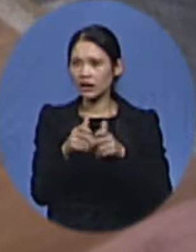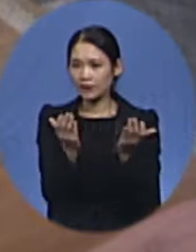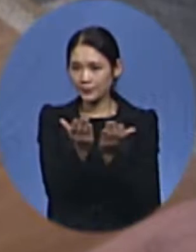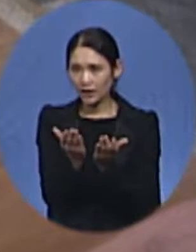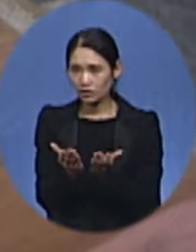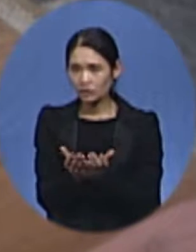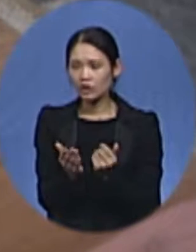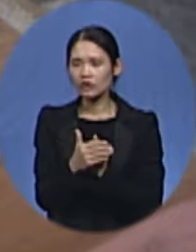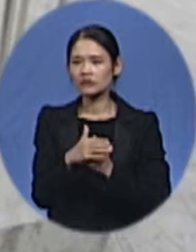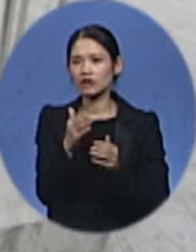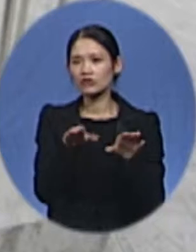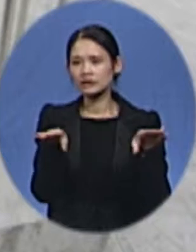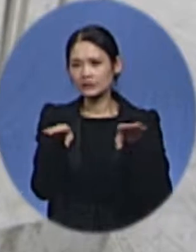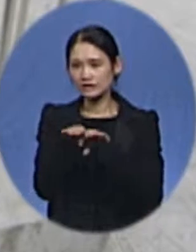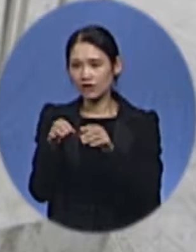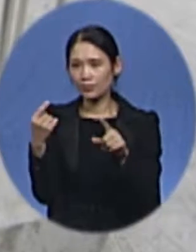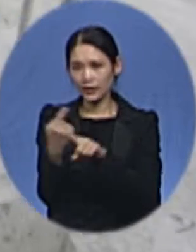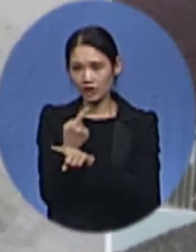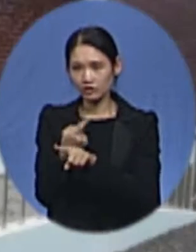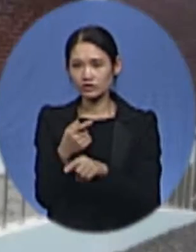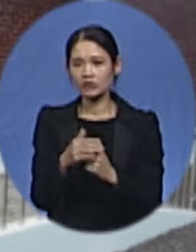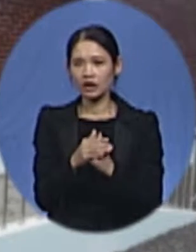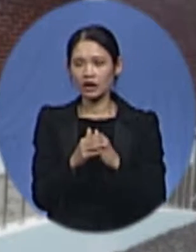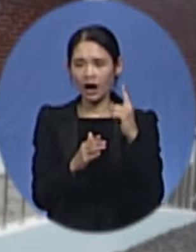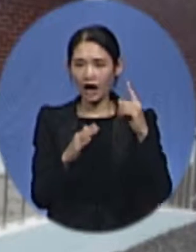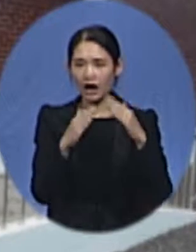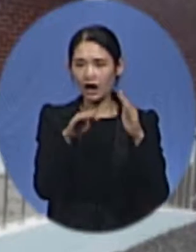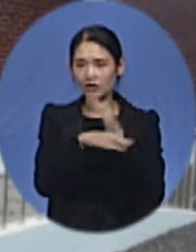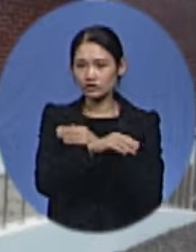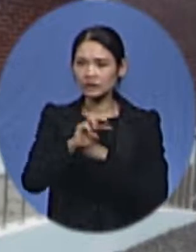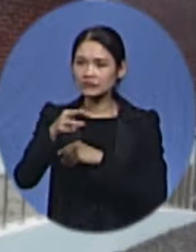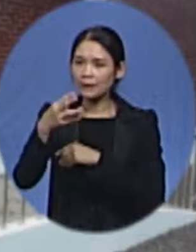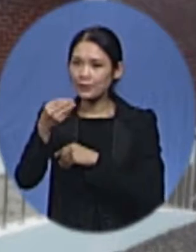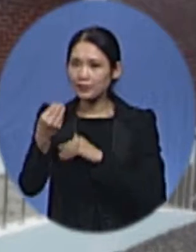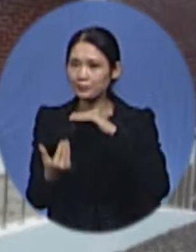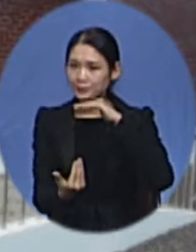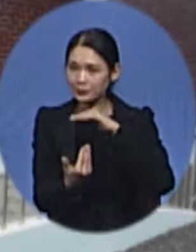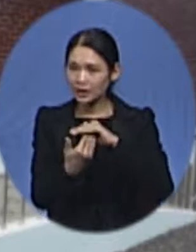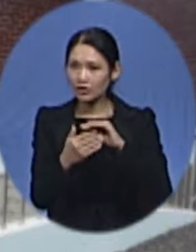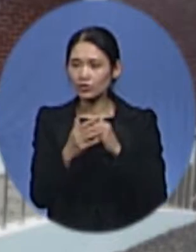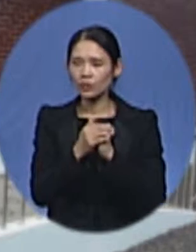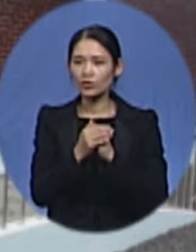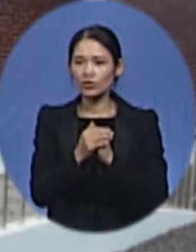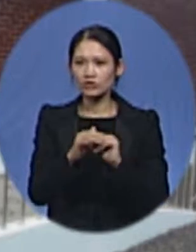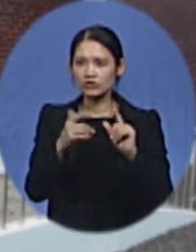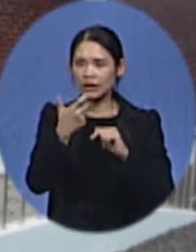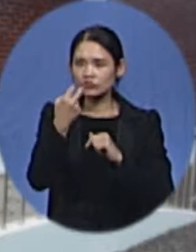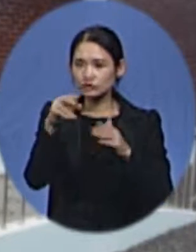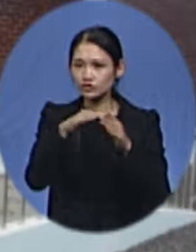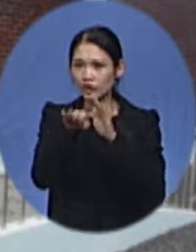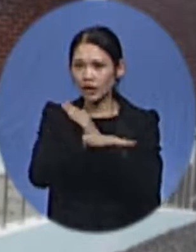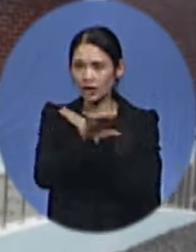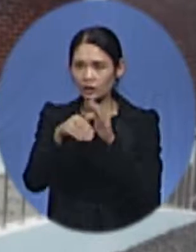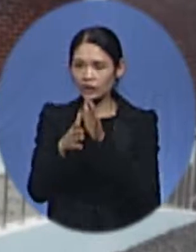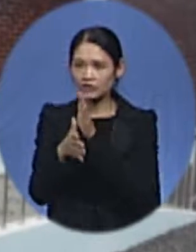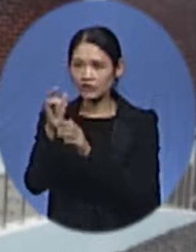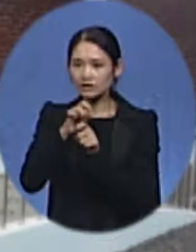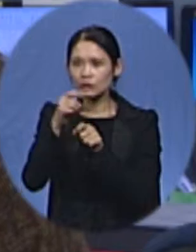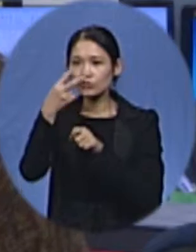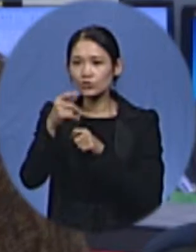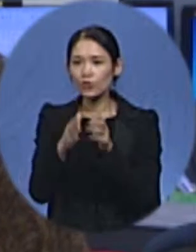맞게 설치합니다. 한 가구당 380만 원씩 62가구에게 지원되고 전액 도비로